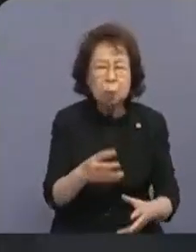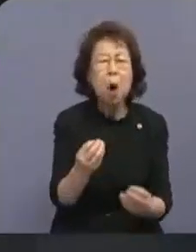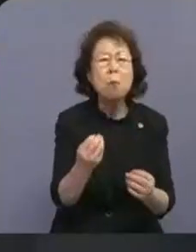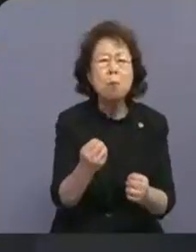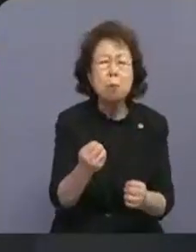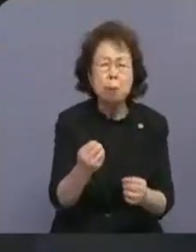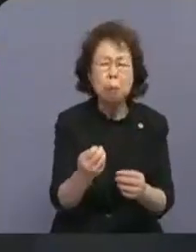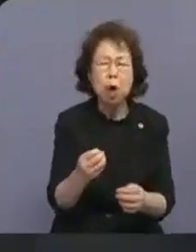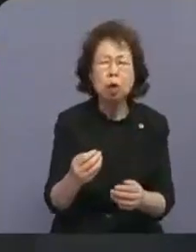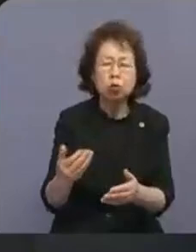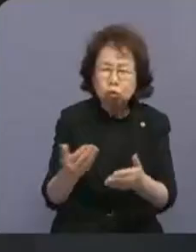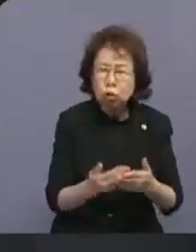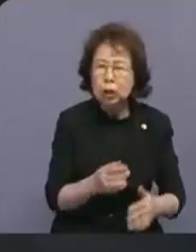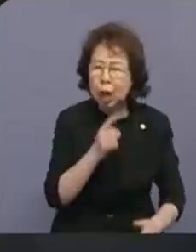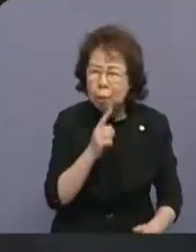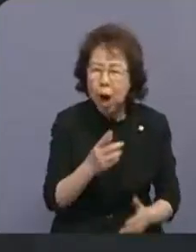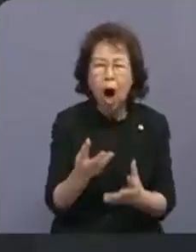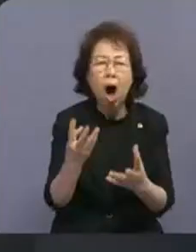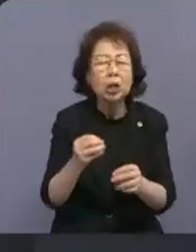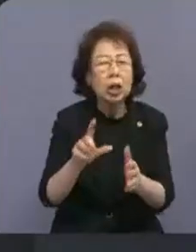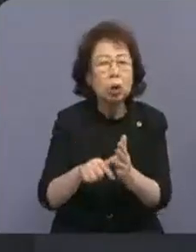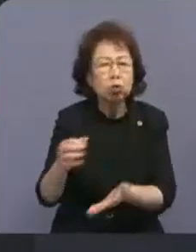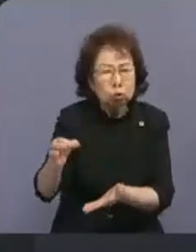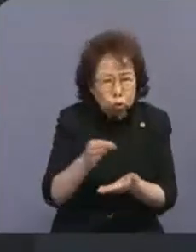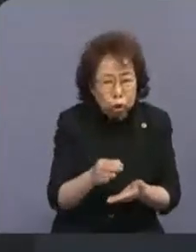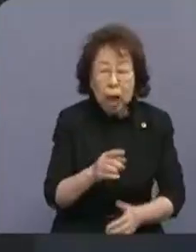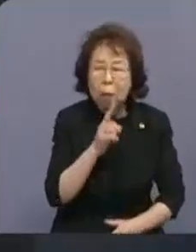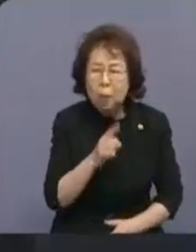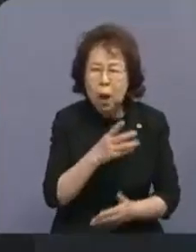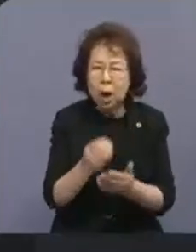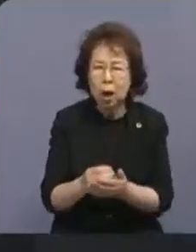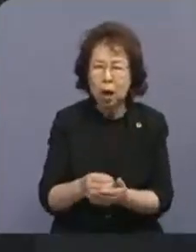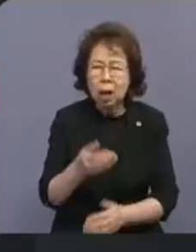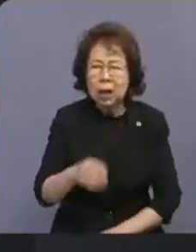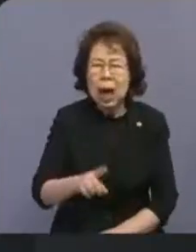또 어느 시간 얼마만 준다든가 한